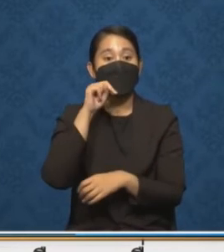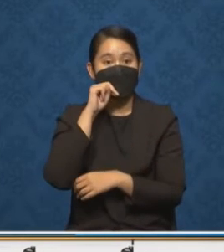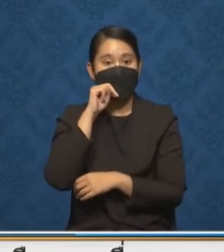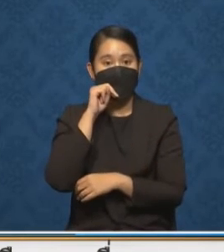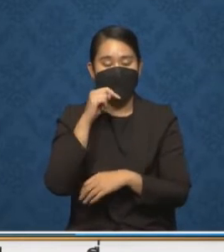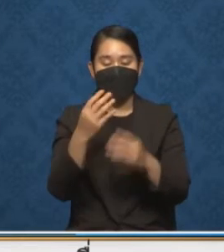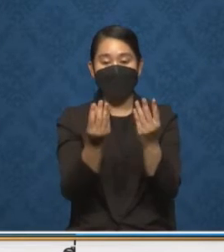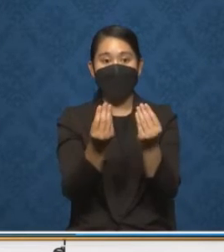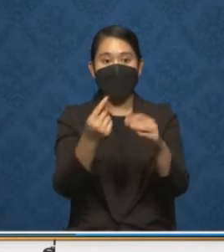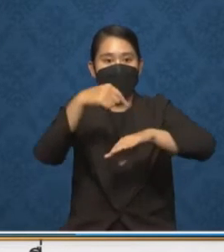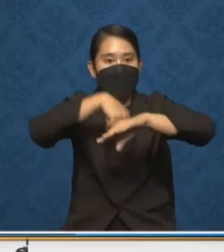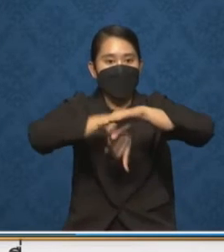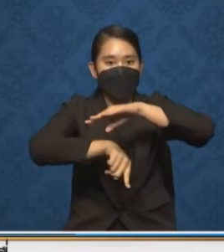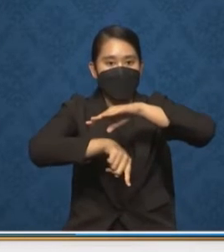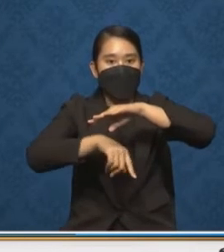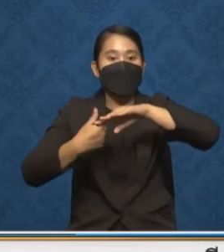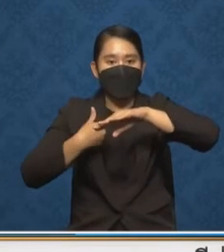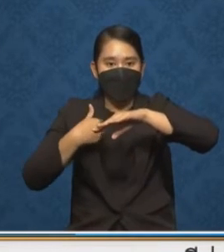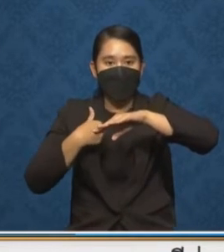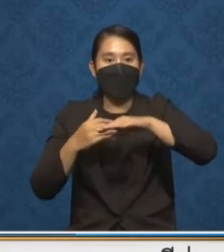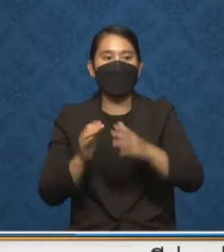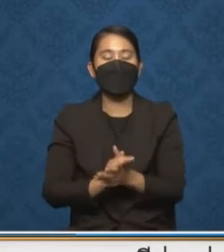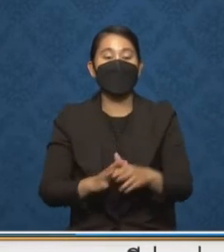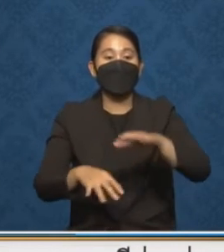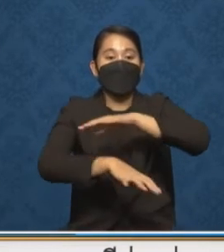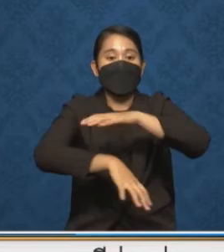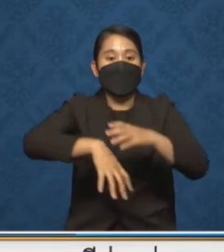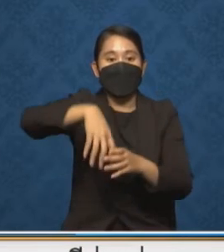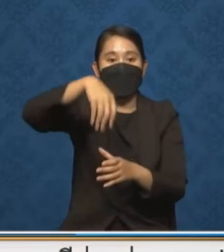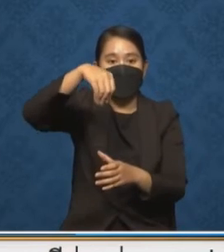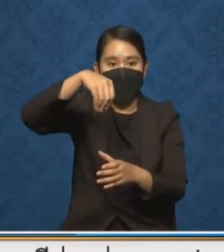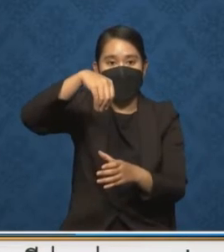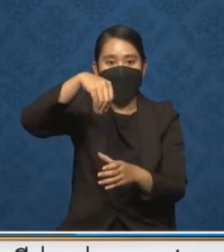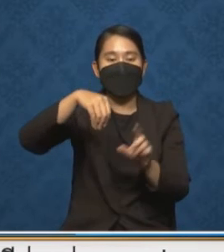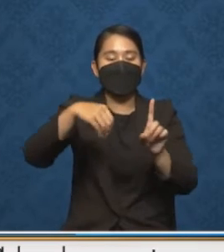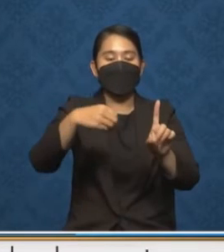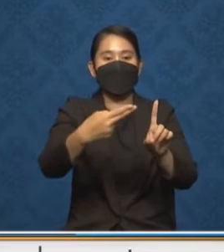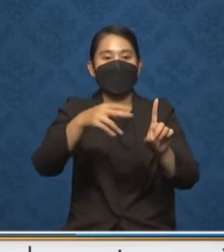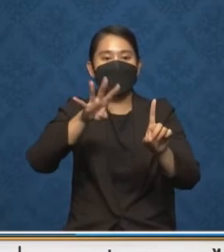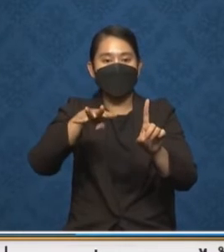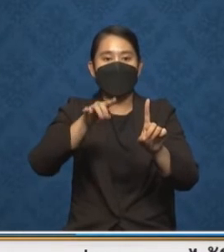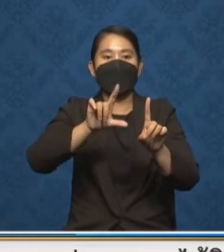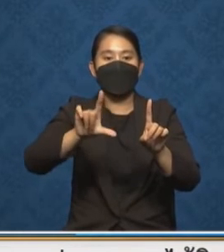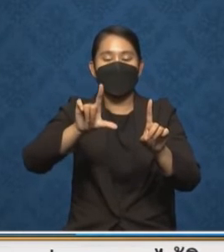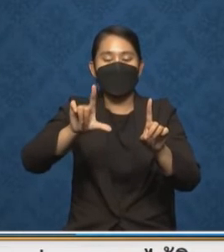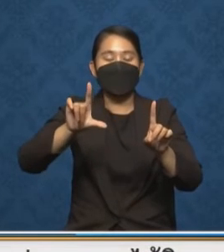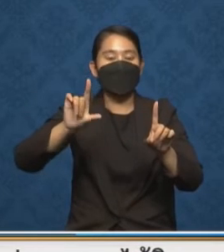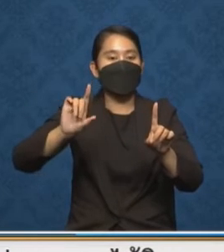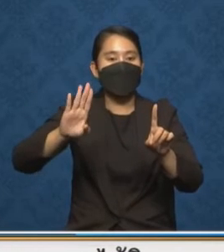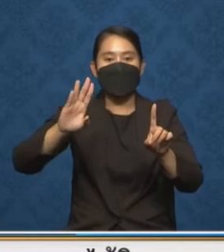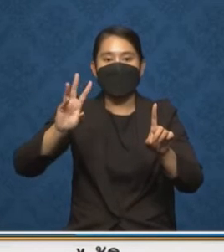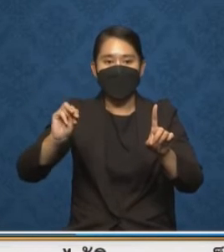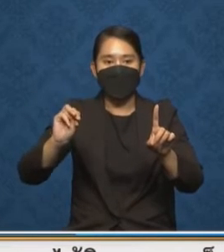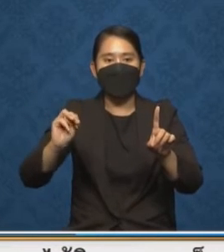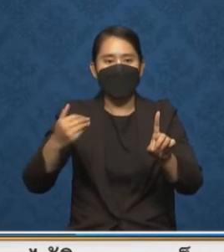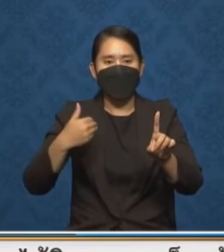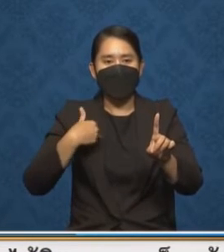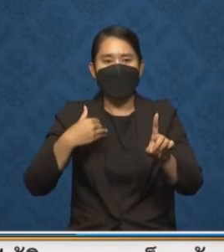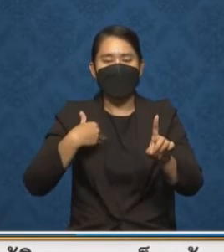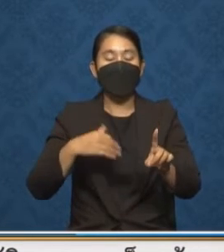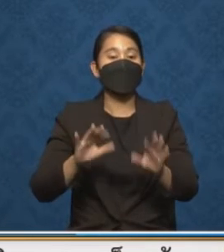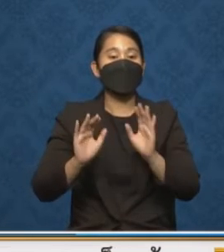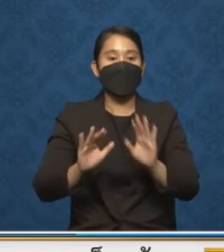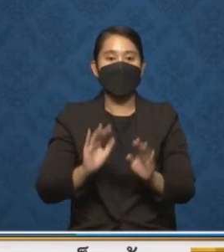ู่มหาศาลเราใช้นำประดาลเพีง 1,000 มืน 4,000้านลูบาเมตรตันั้นยัมอีกอย่นอยนะครั